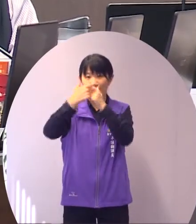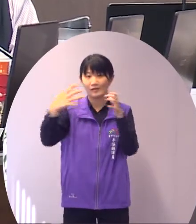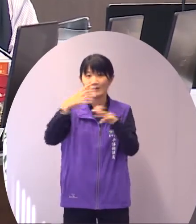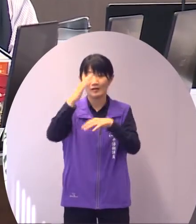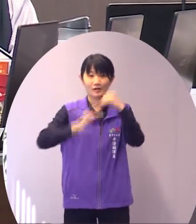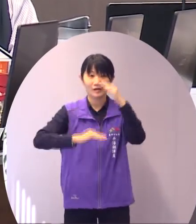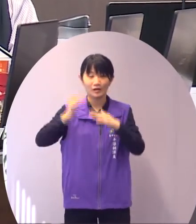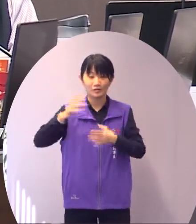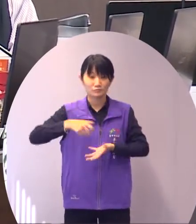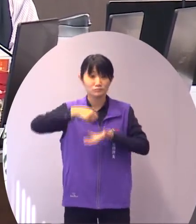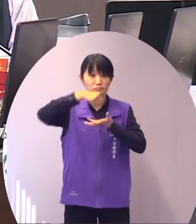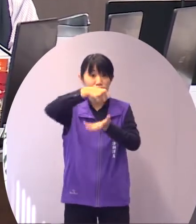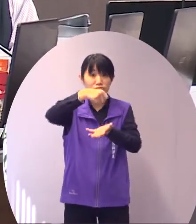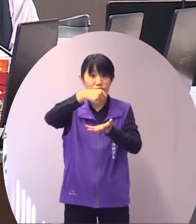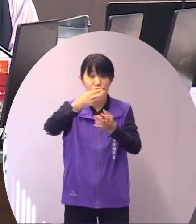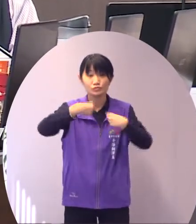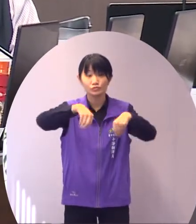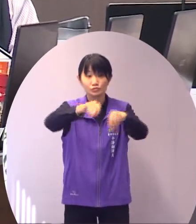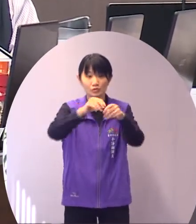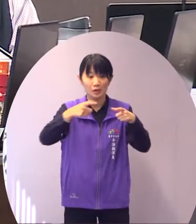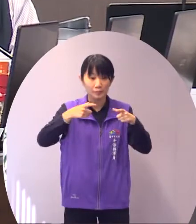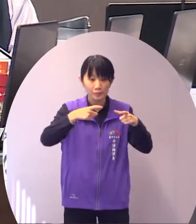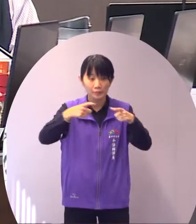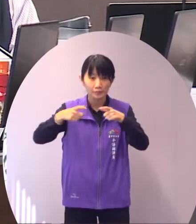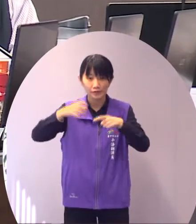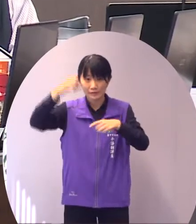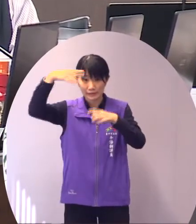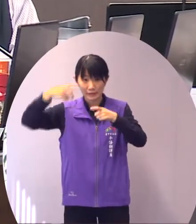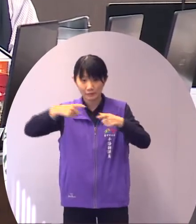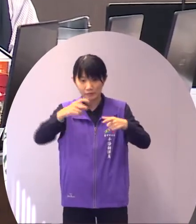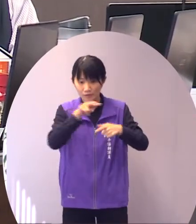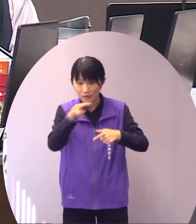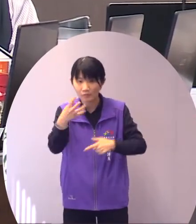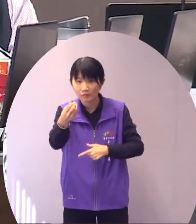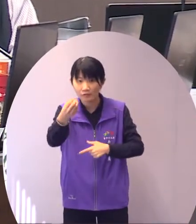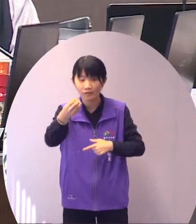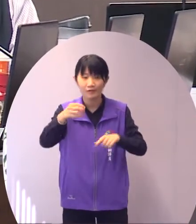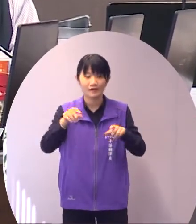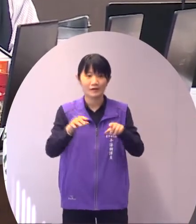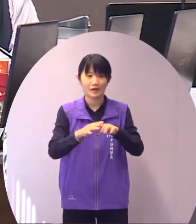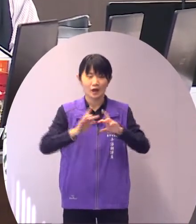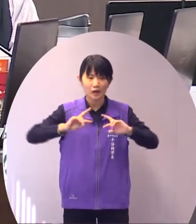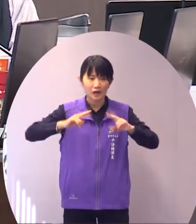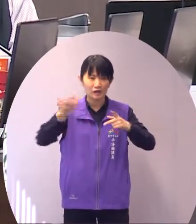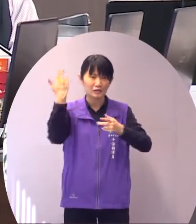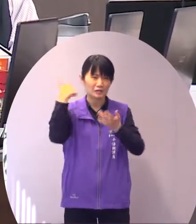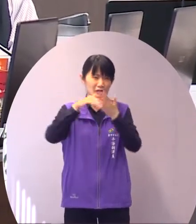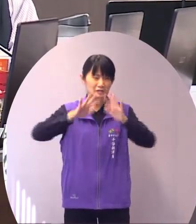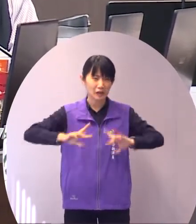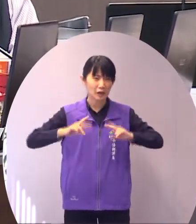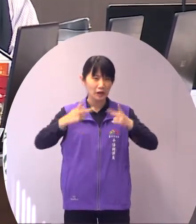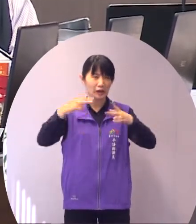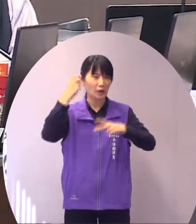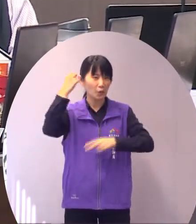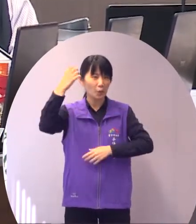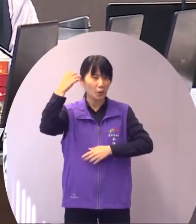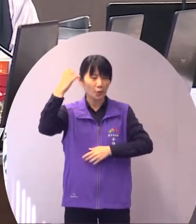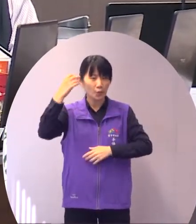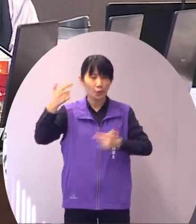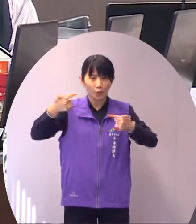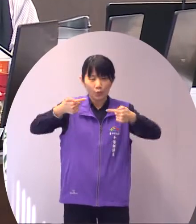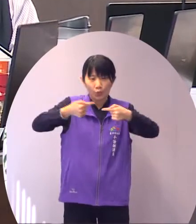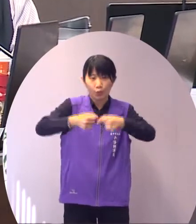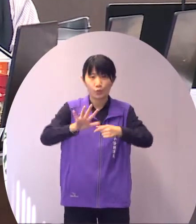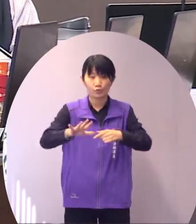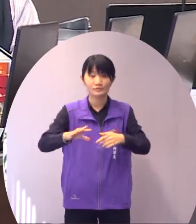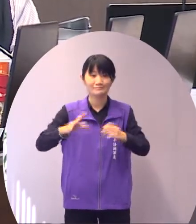糕饼，而且甚至已经找不到太阳饼了，整个的烘焙业的变化跟创新已经在全国